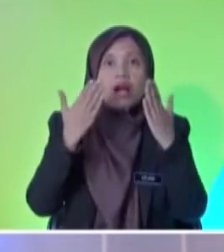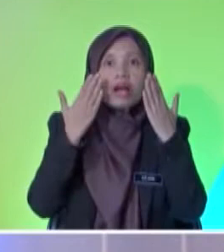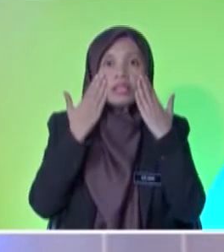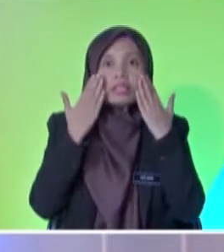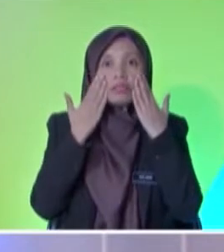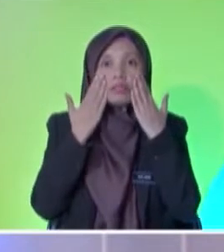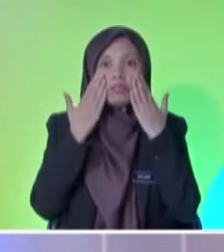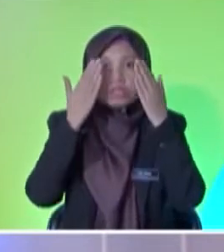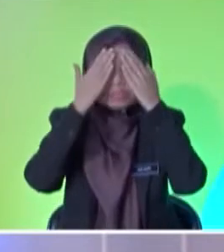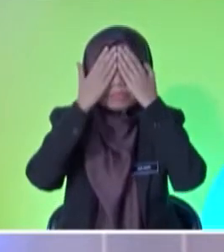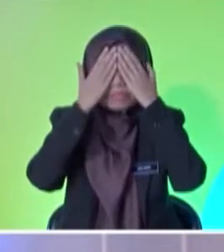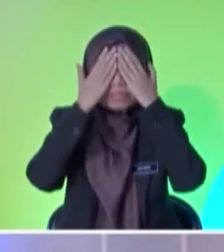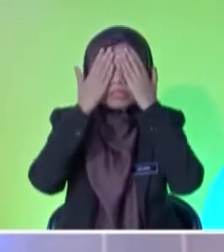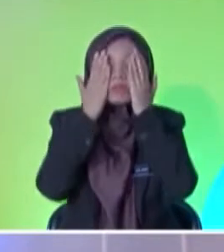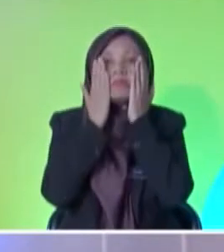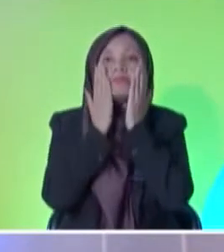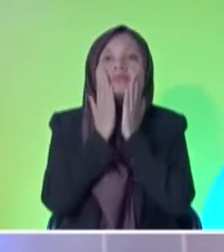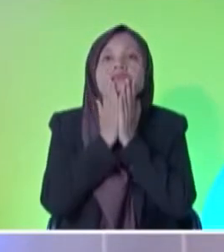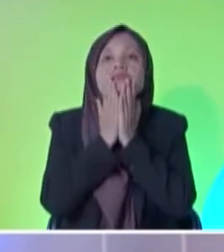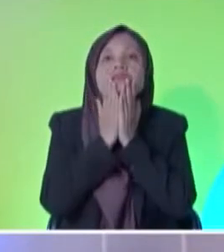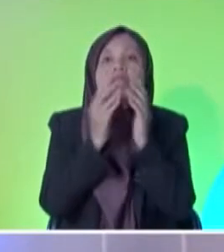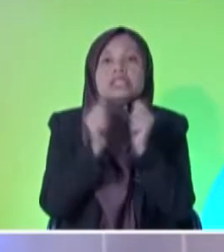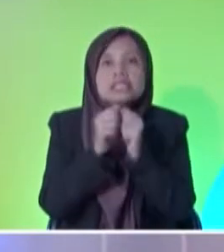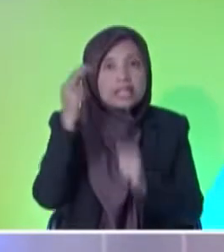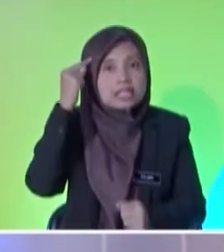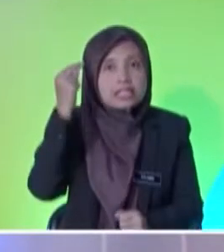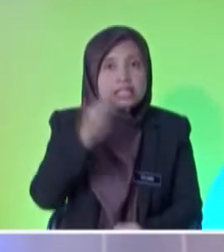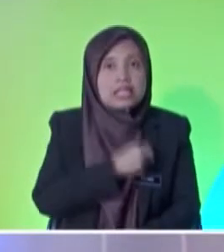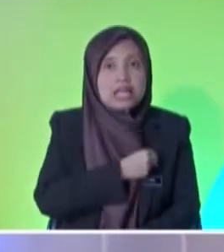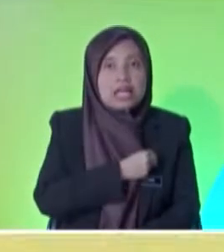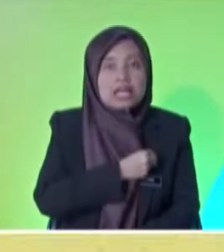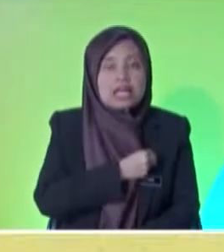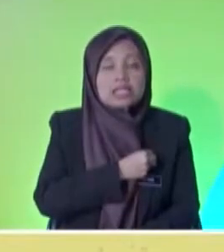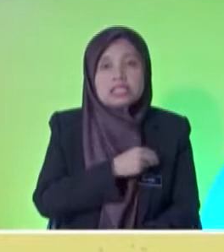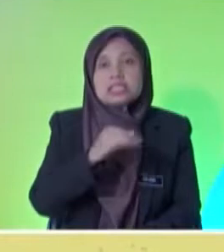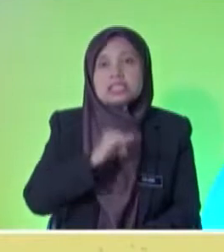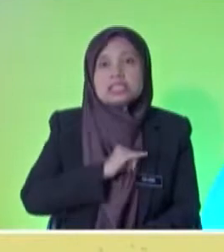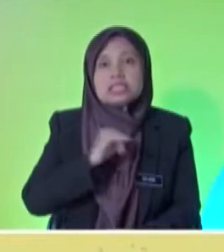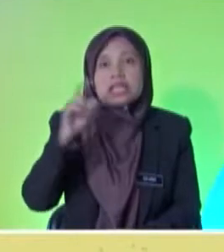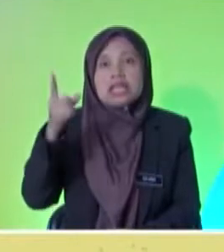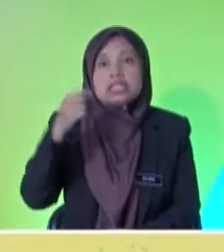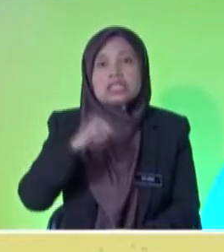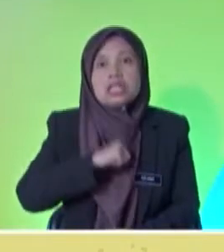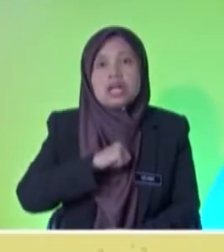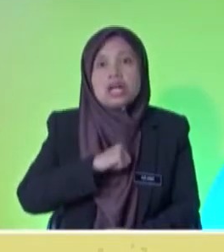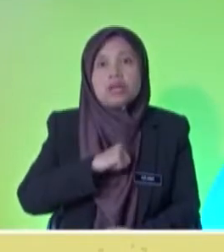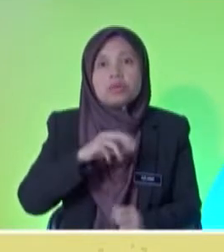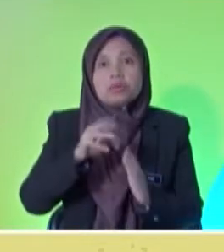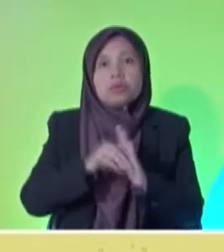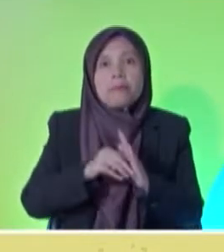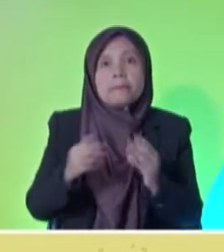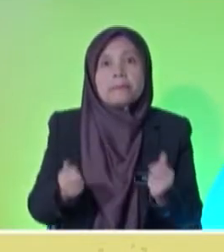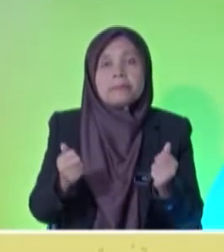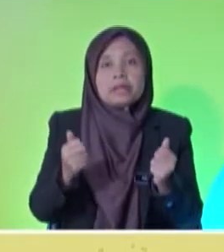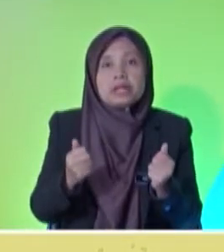turun kebawah dengan niat nawaitu tayamum listibahati Fargo salah